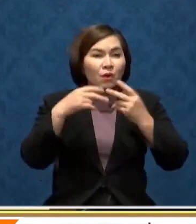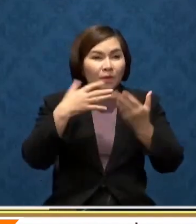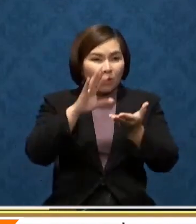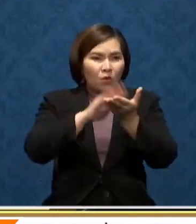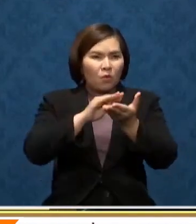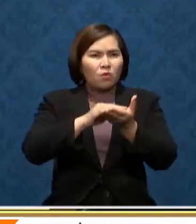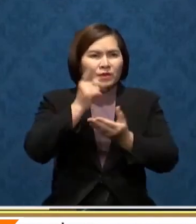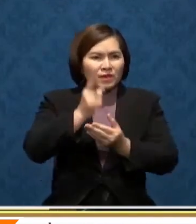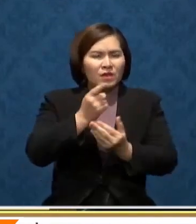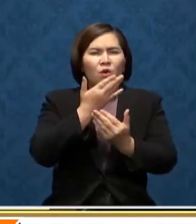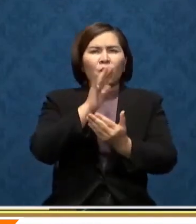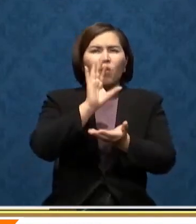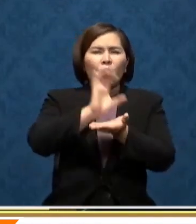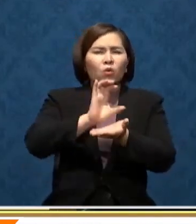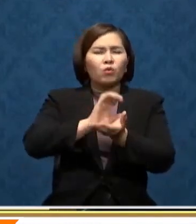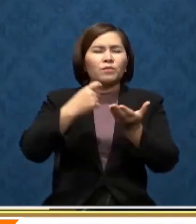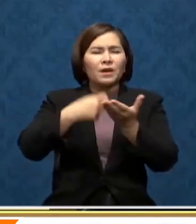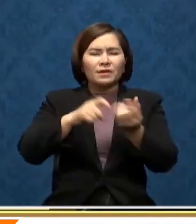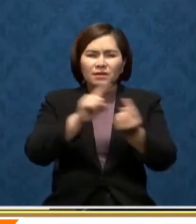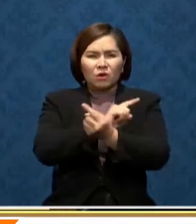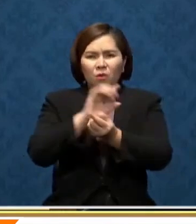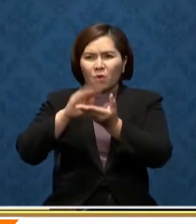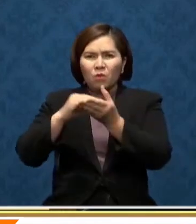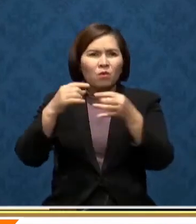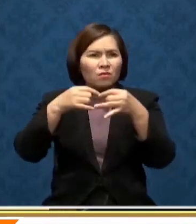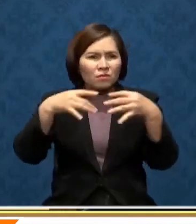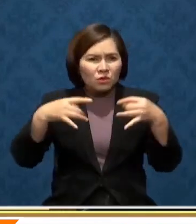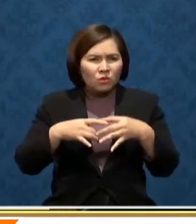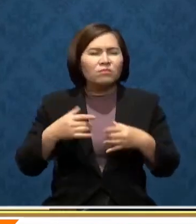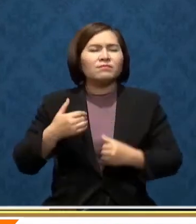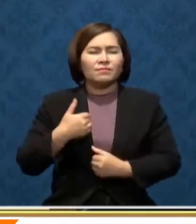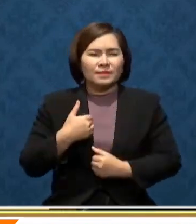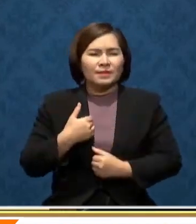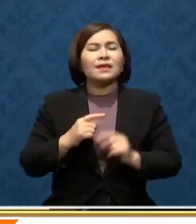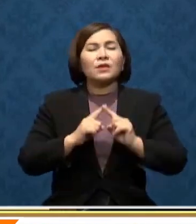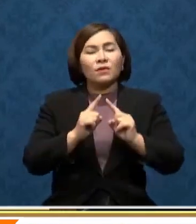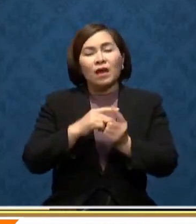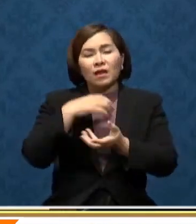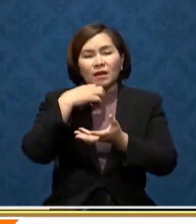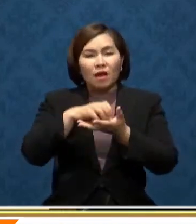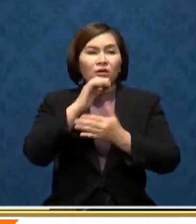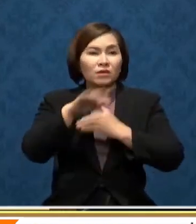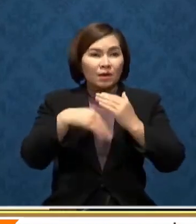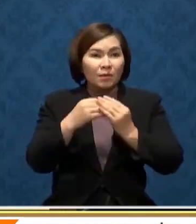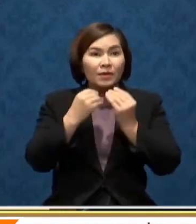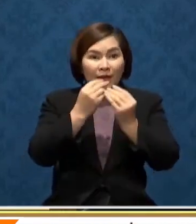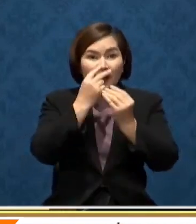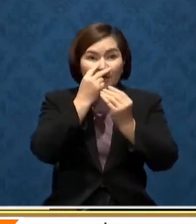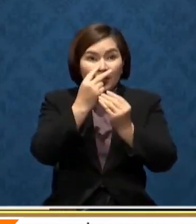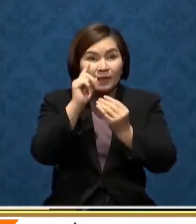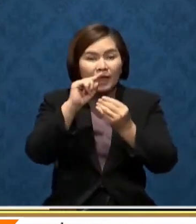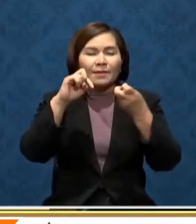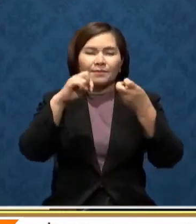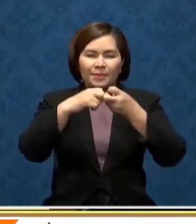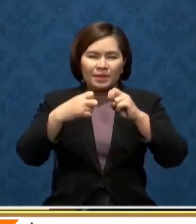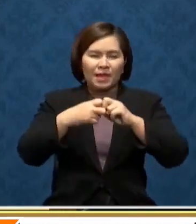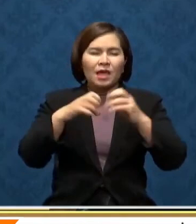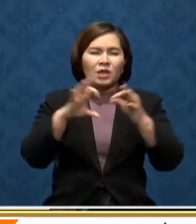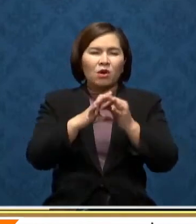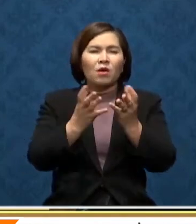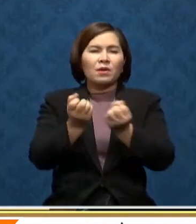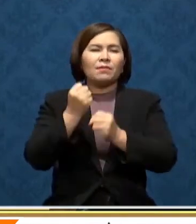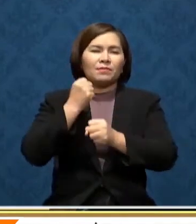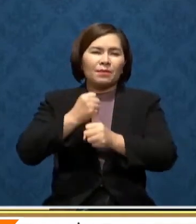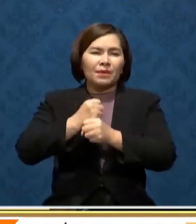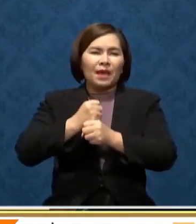กับทางกองทุนประกันสังคมแต่อย่างไรก็ตามข้อมูลที่ผมชี้ให้เห็นสะท้อนว่าปัญหาการจ้างงานนอกระบบ